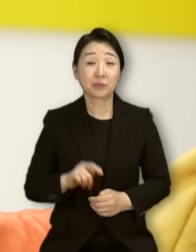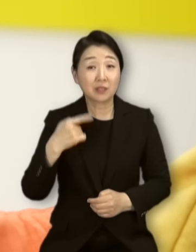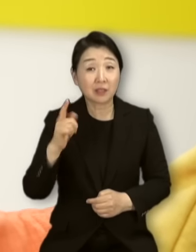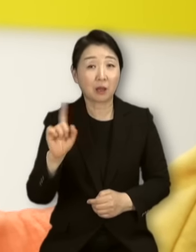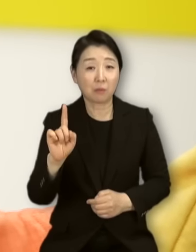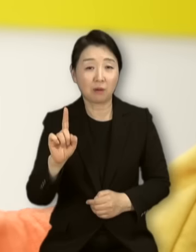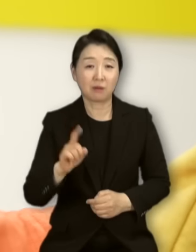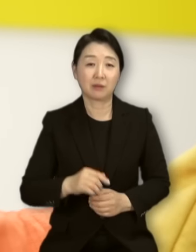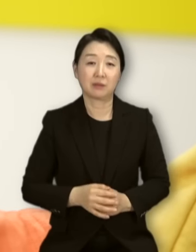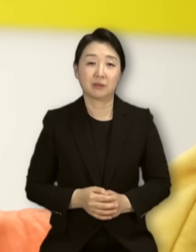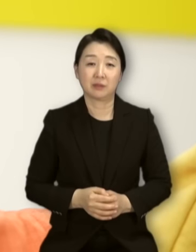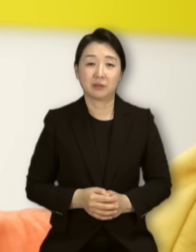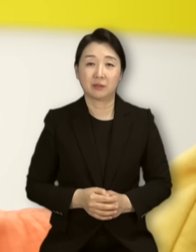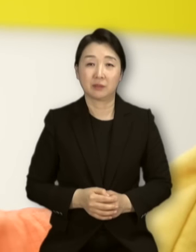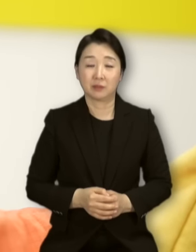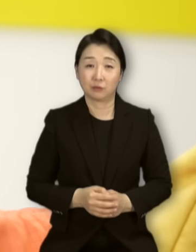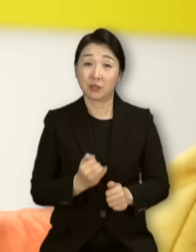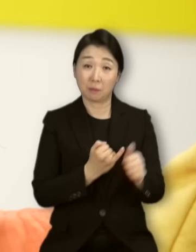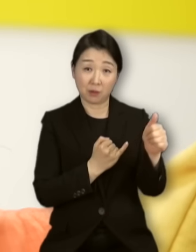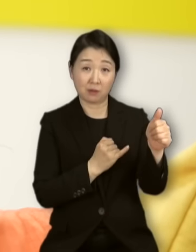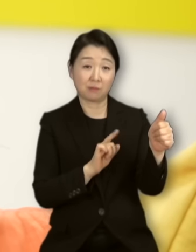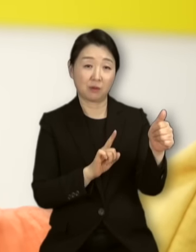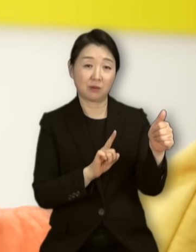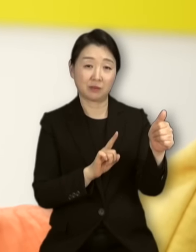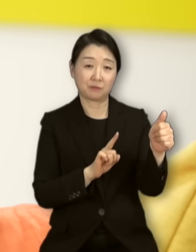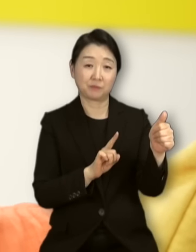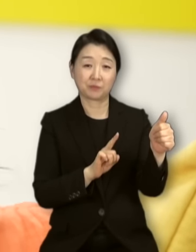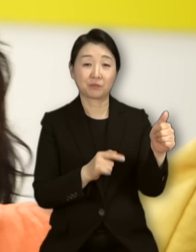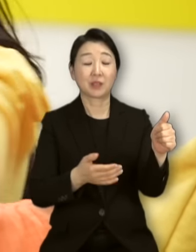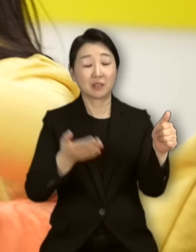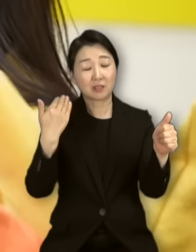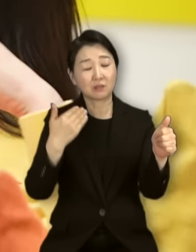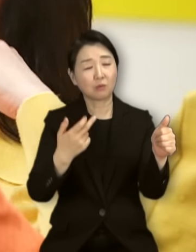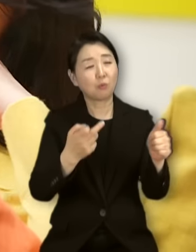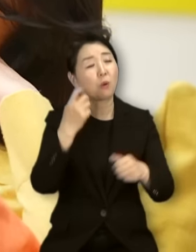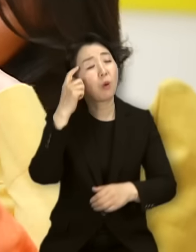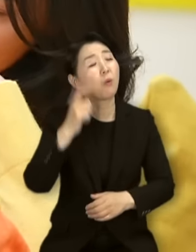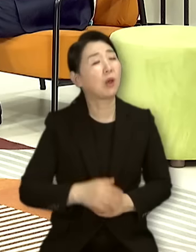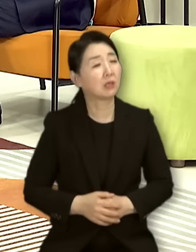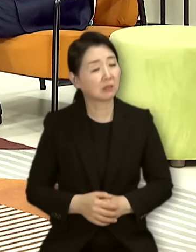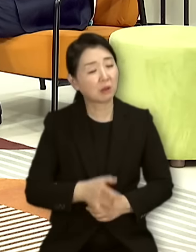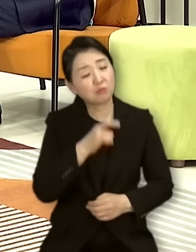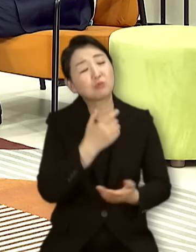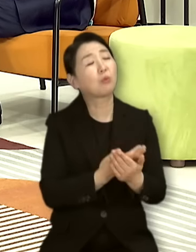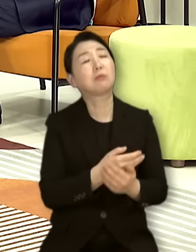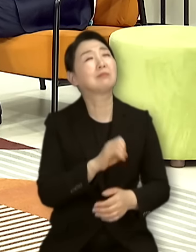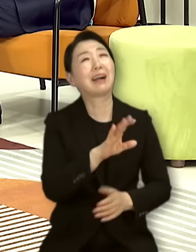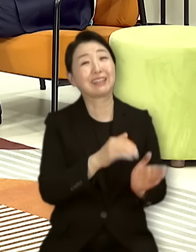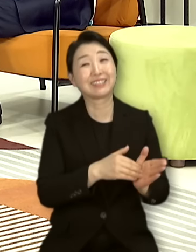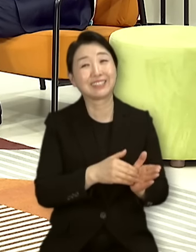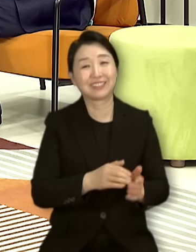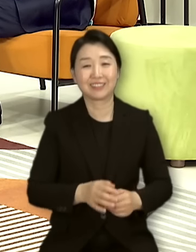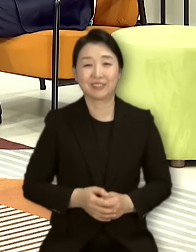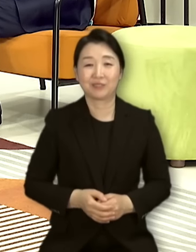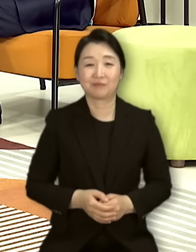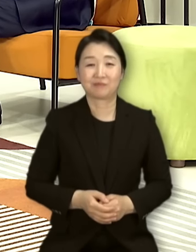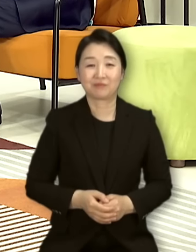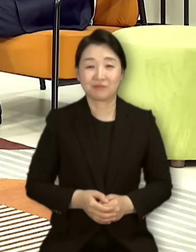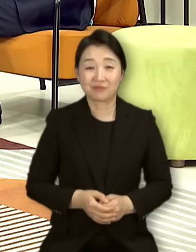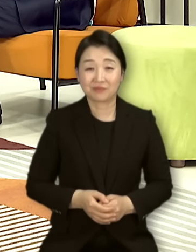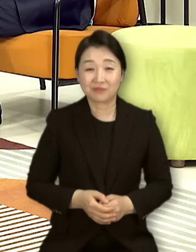그다음에 올라오면서 갑자기 저희 남편한테 예전에는 아 오빠 왜 아이 정말 물 좀 줘봐 막 이렇게 말을 했었는데